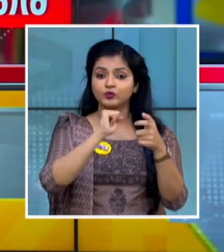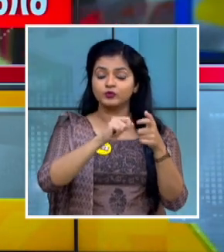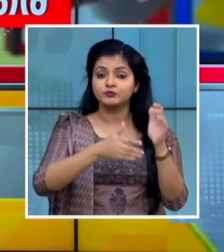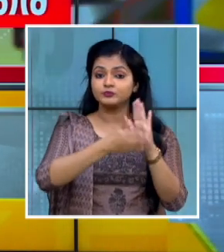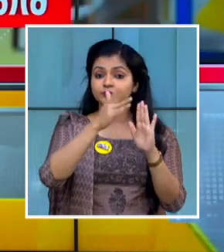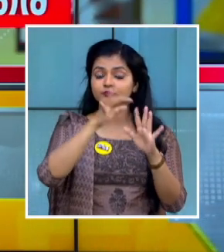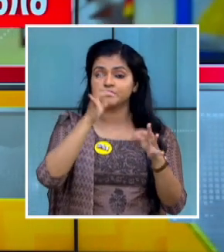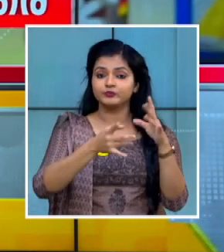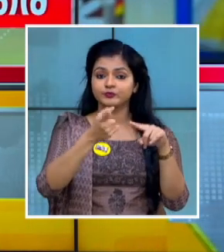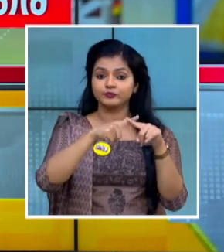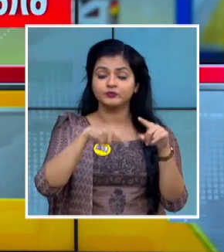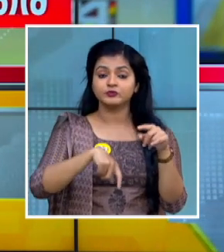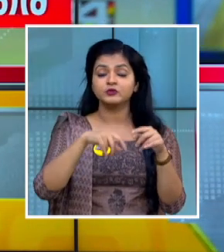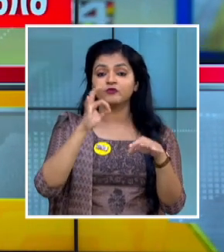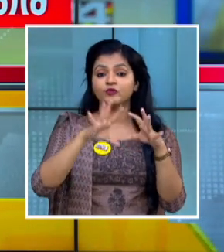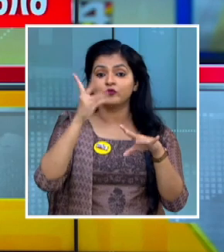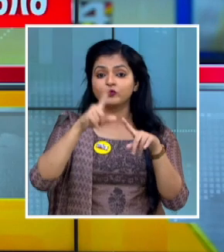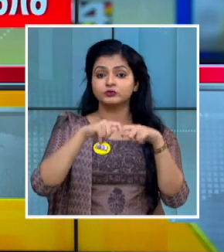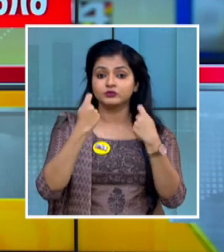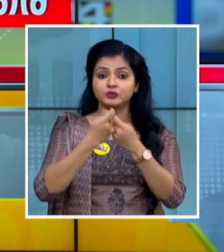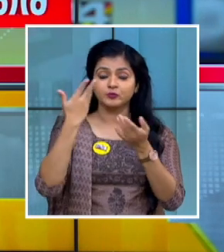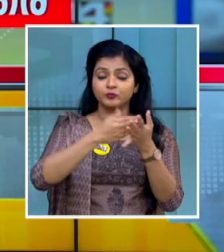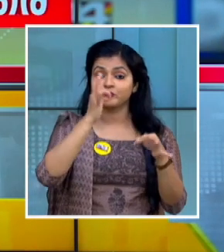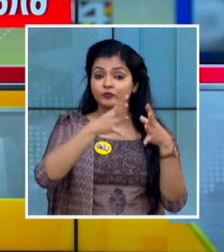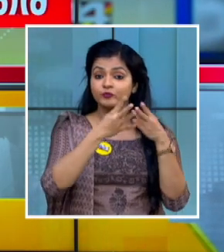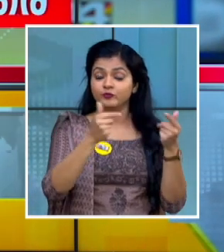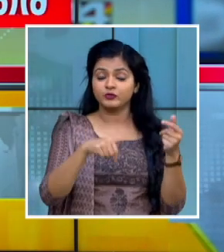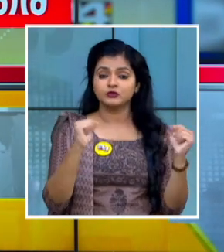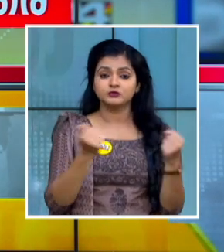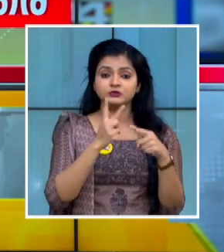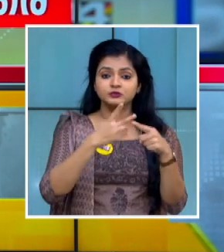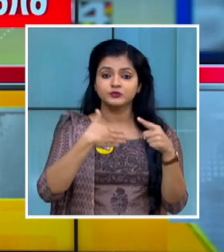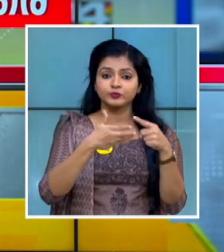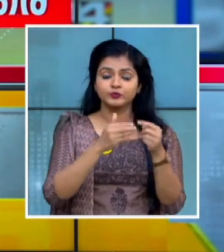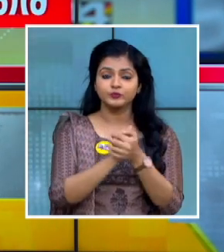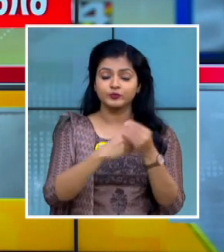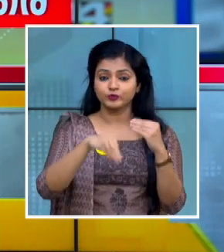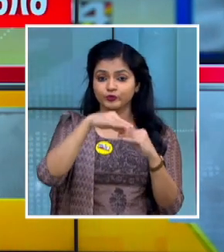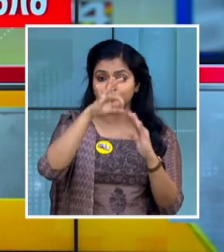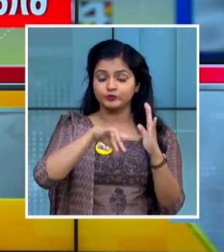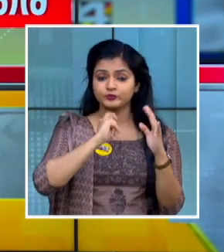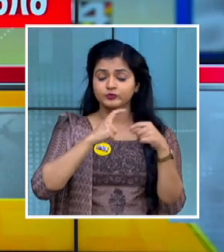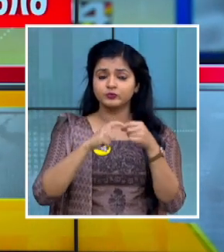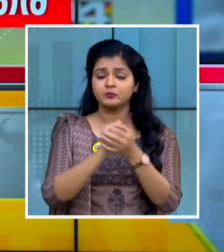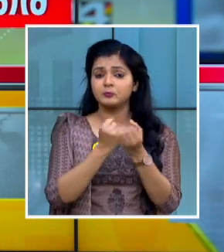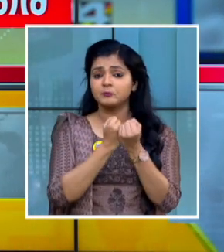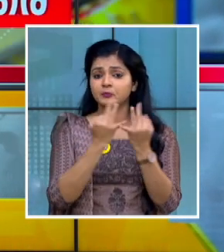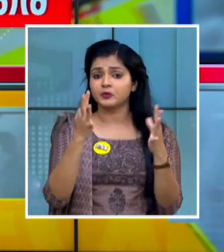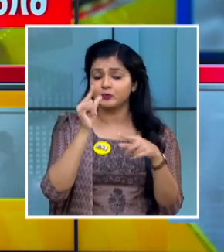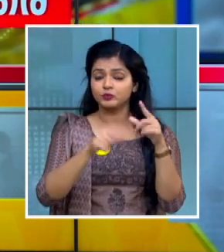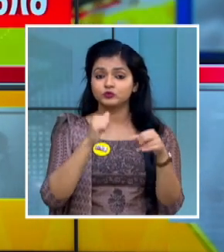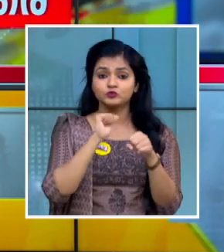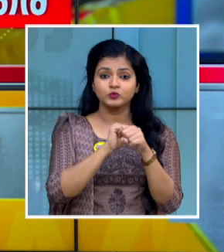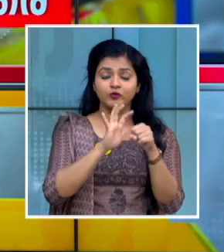തീപിടുത്തമുണ്ടായത്. ചാക്ക ഫയർഫോഴ്സ് യൂണിറ്റ് എത്തി തീ അണയ്ക്കാനുള്ള ശ്രമം തുടരുന്നു. ഷഫീദ് റാവത്തർ ചേരുന്നുണ്ട് വിശദാംശങ്ങൾ. ഷഫീദ്, ഒരുപാട് പേർ തൊഴിലെടുക്കുന്ന